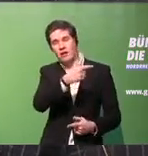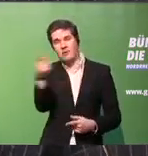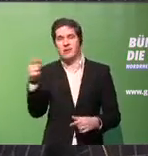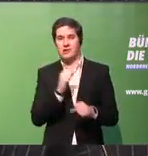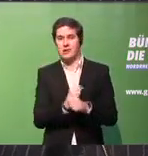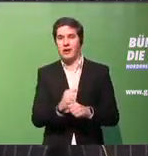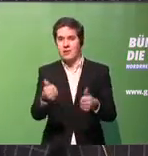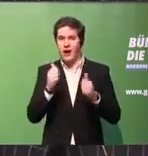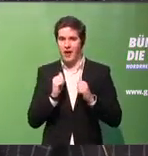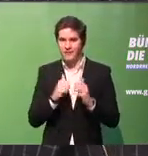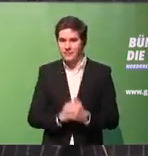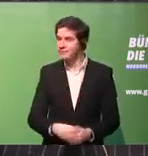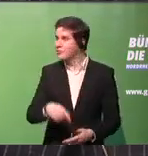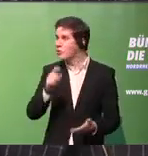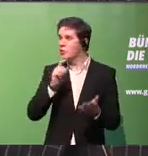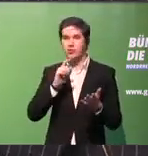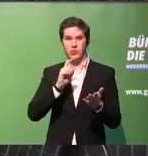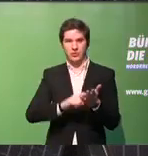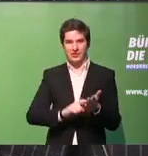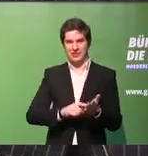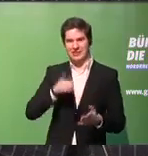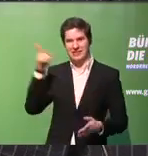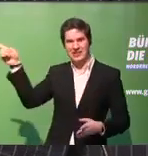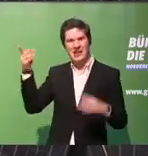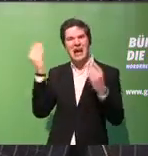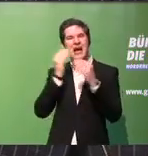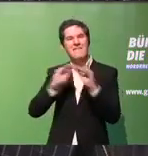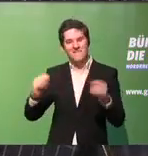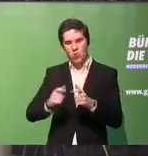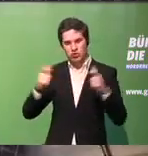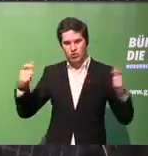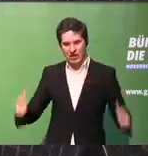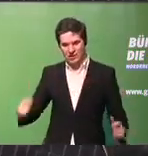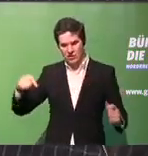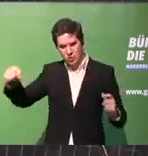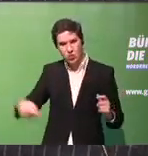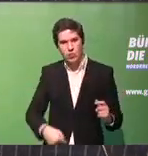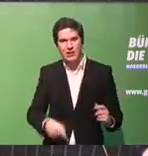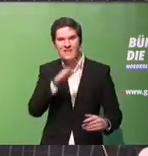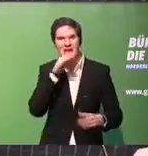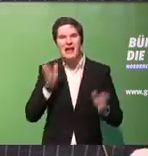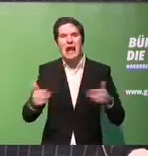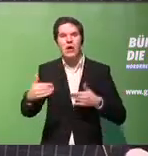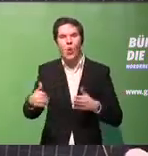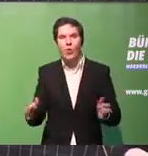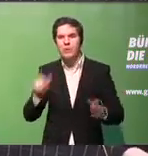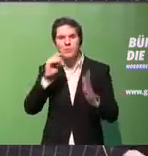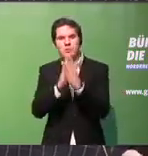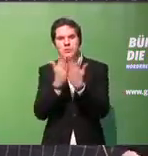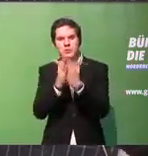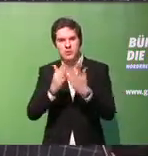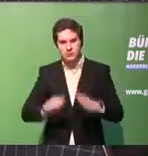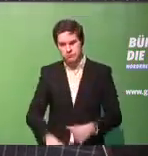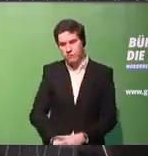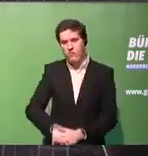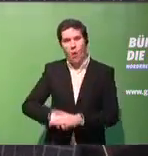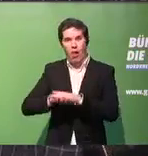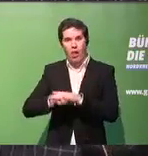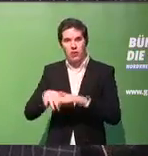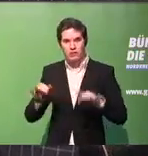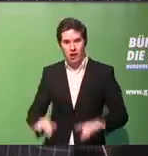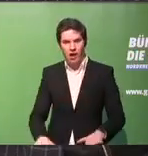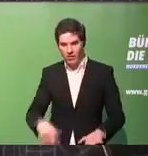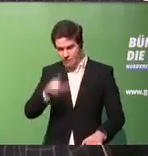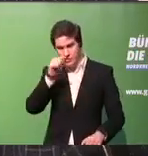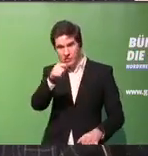gleich. Da vorne unter dem Tisch an unserem Infostand stehen noch ganz viele Kartons mit ganz vielen dieser Flugblätter. Und alles, was ihr schon mitnehmt, habt